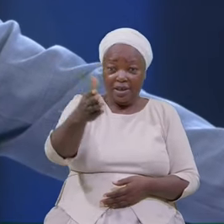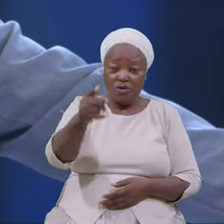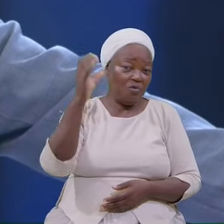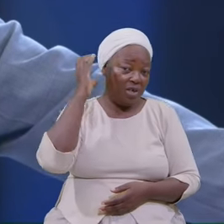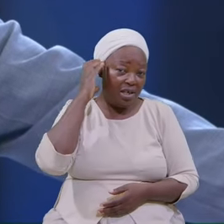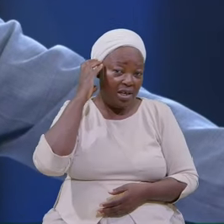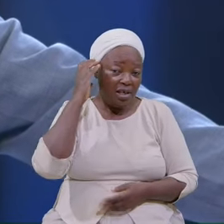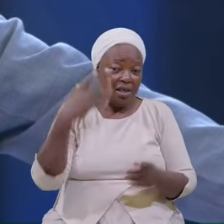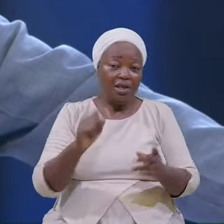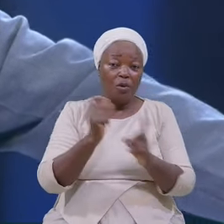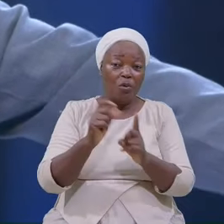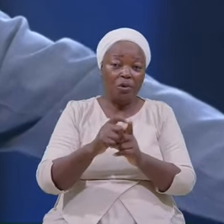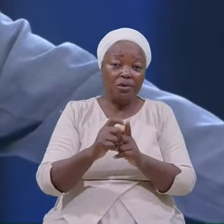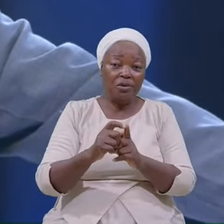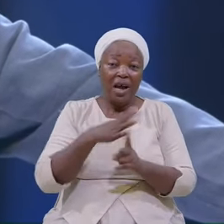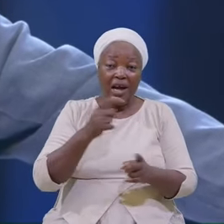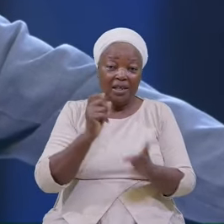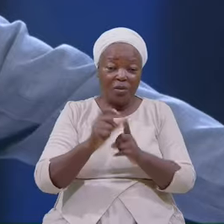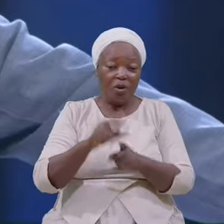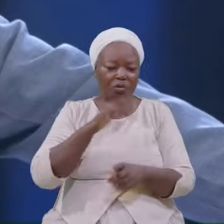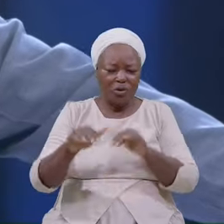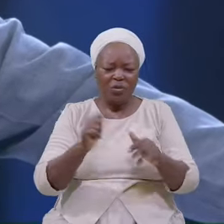Vous entendez la parole.